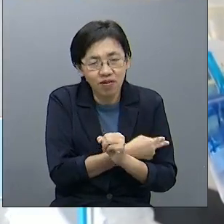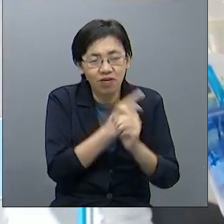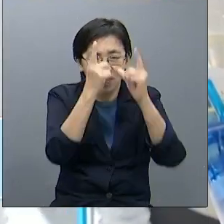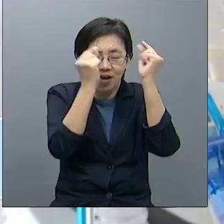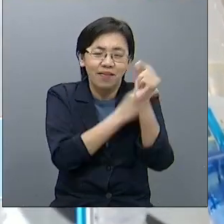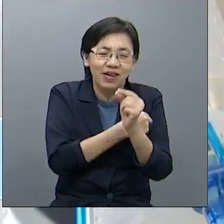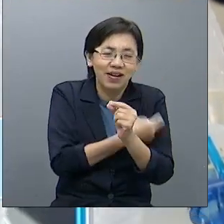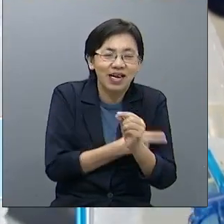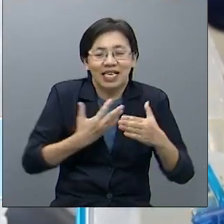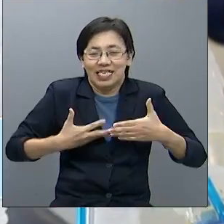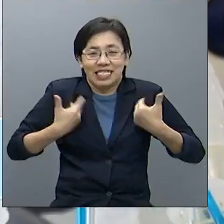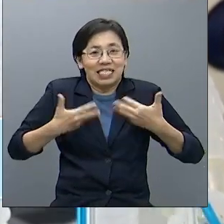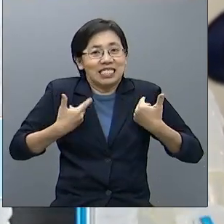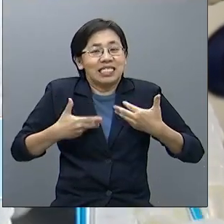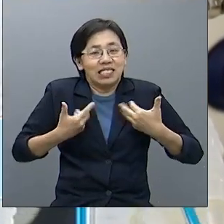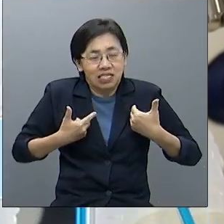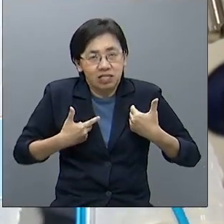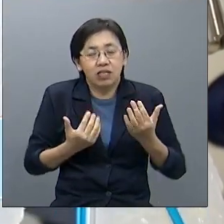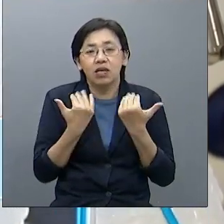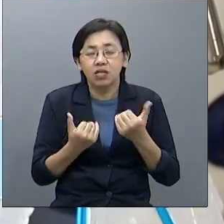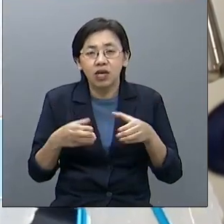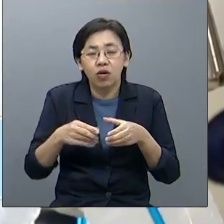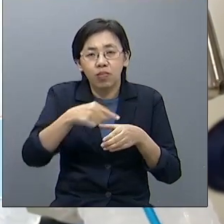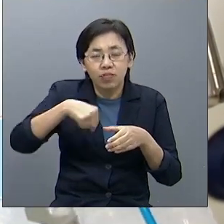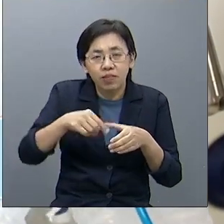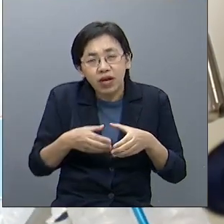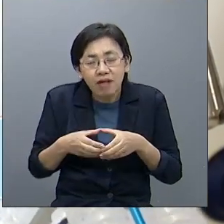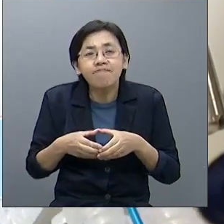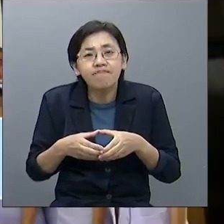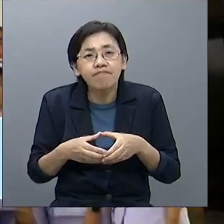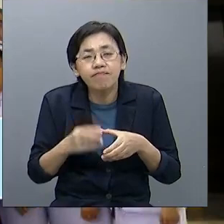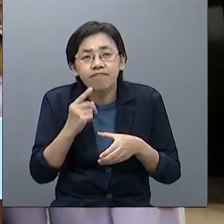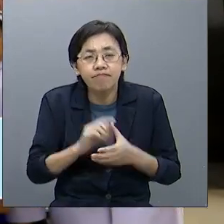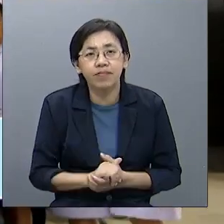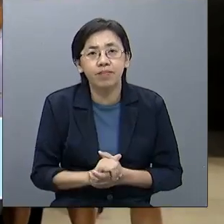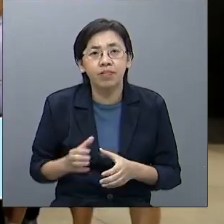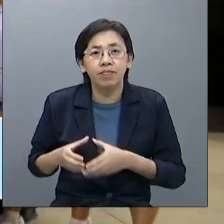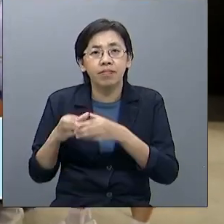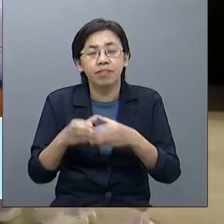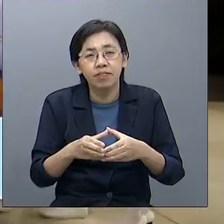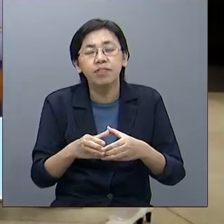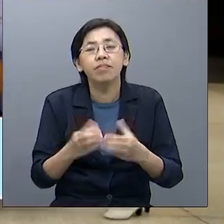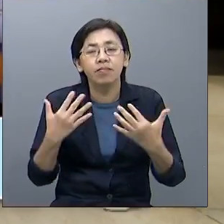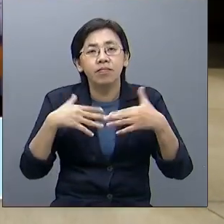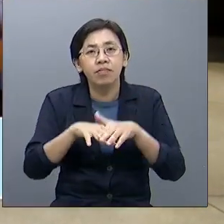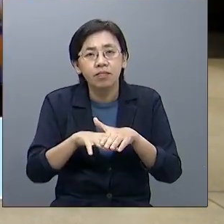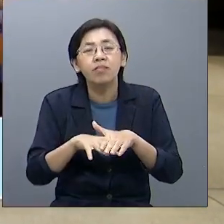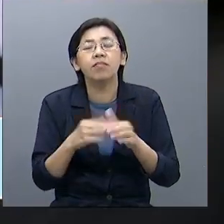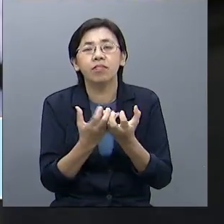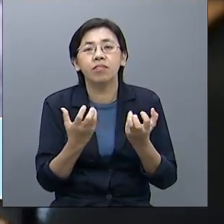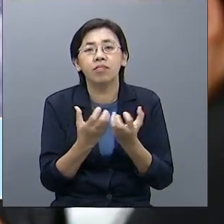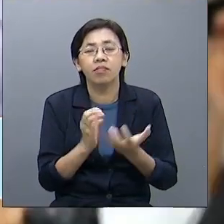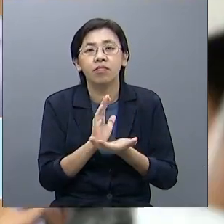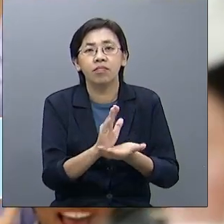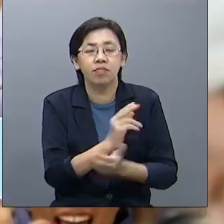พนมเป็นอย่างยิ่งเลยนะครับสำหรับวันนี้ครับคณะก็ได้พาพวกเรานะครับได้มีโอกาสได้มาร่วมในการมอบอุปกรณ์ให้กับโรงพยา